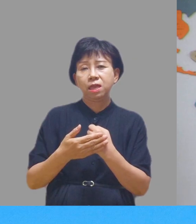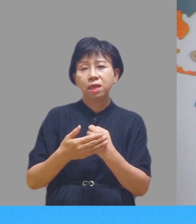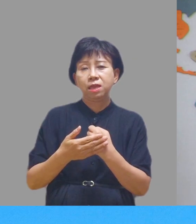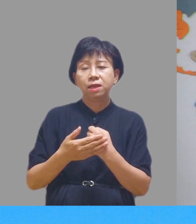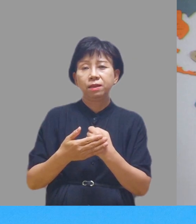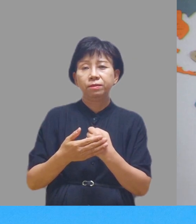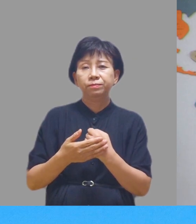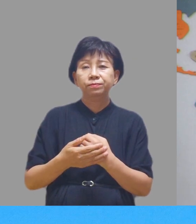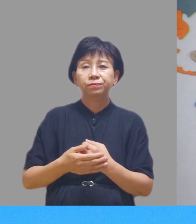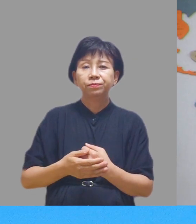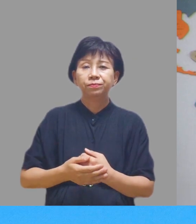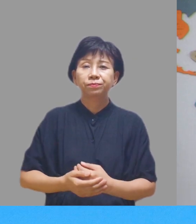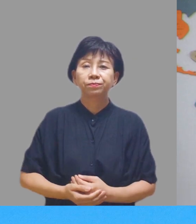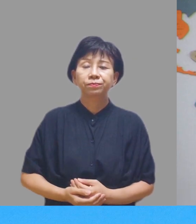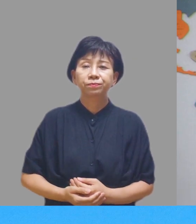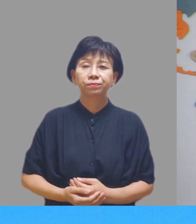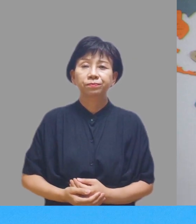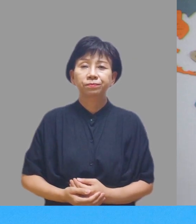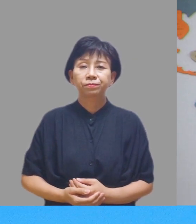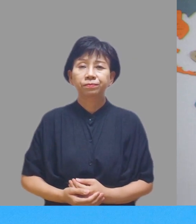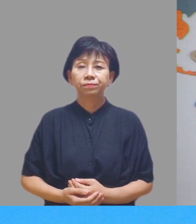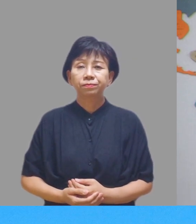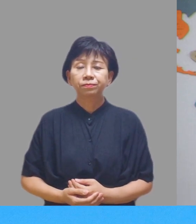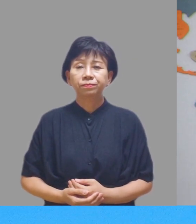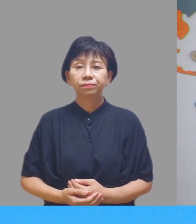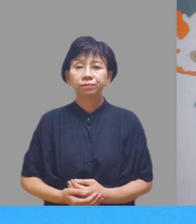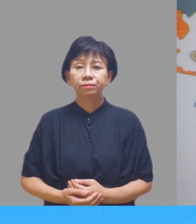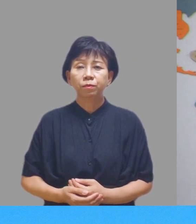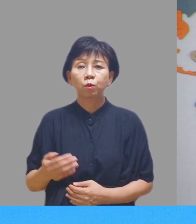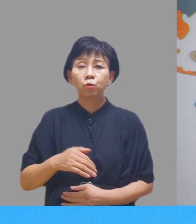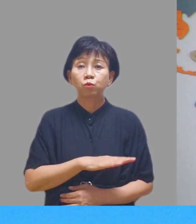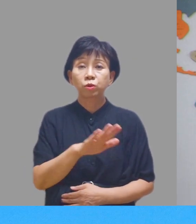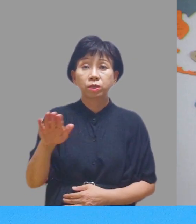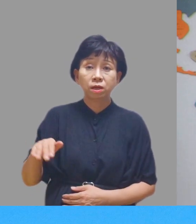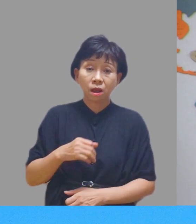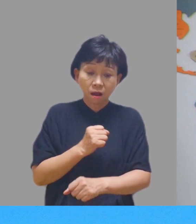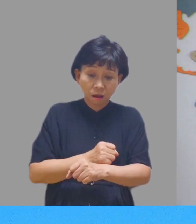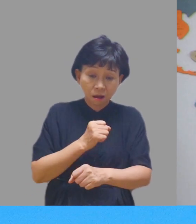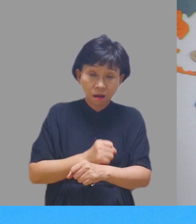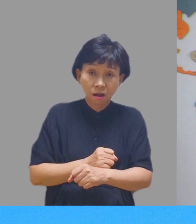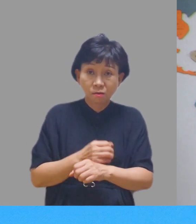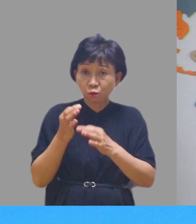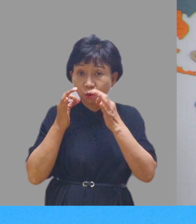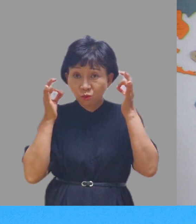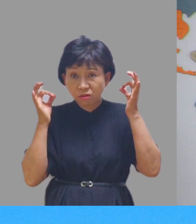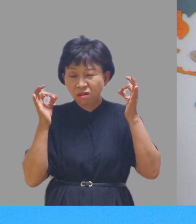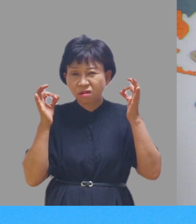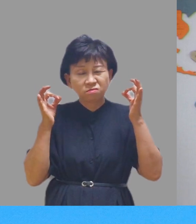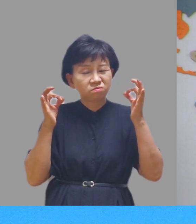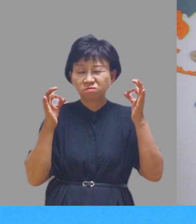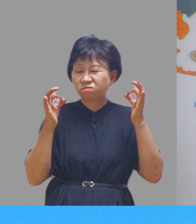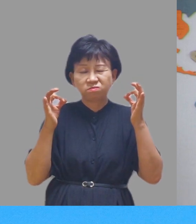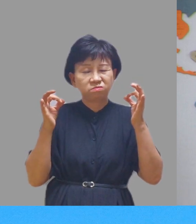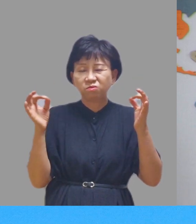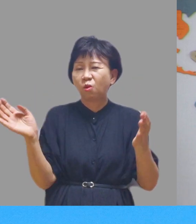함께 확인하는 시간을 가졌습니다. 우리가 한 것은 아무것도 없다는 거지요.